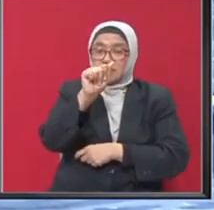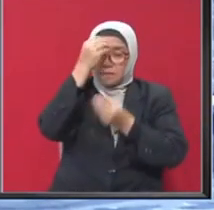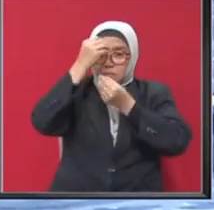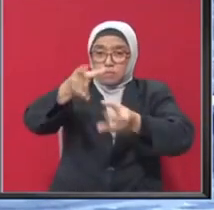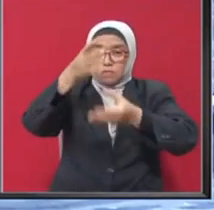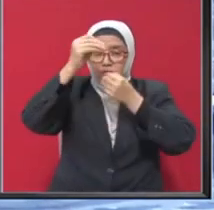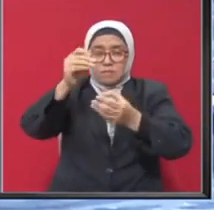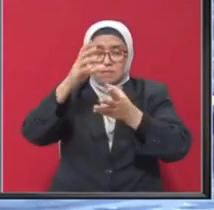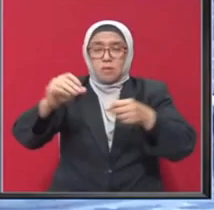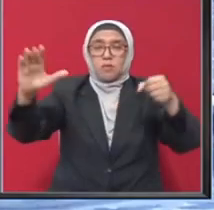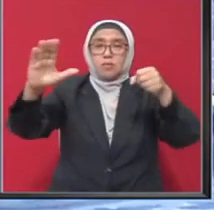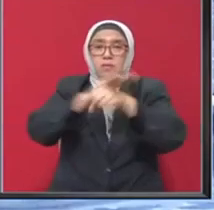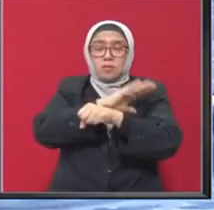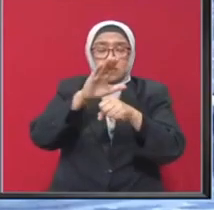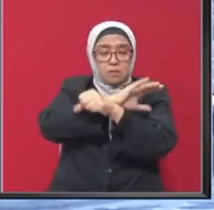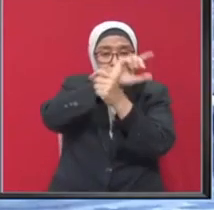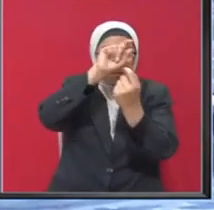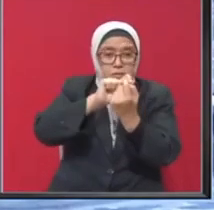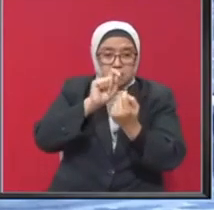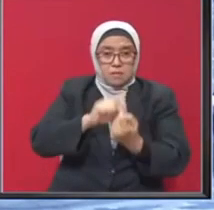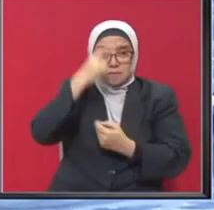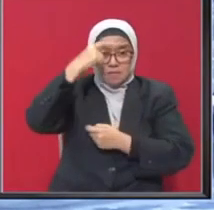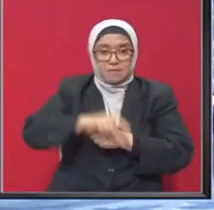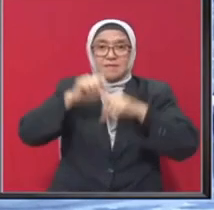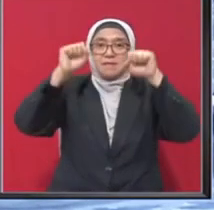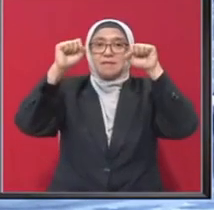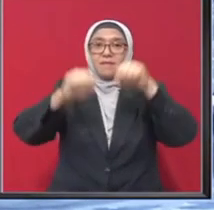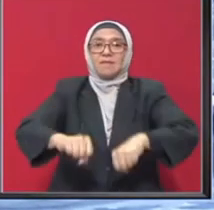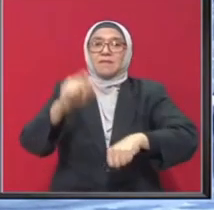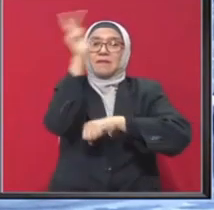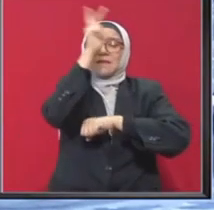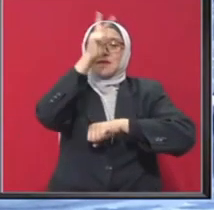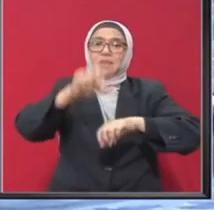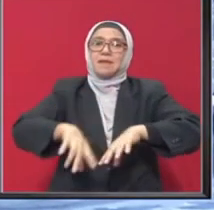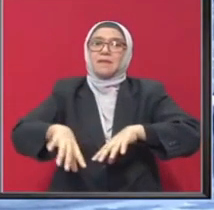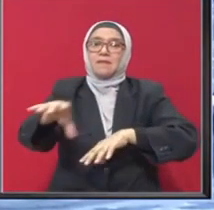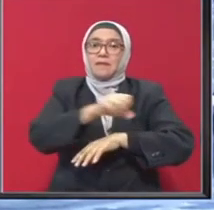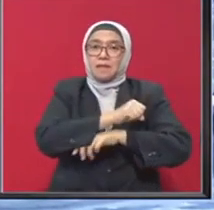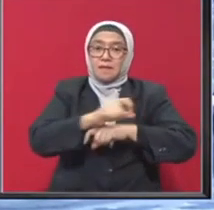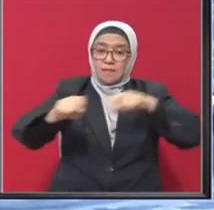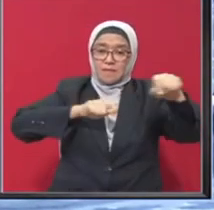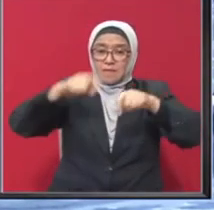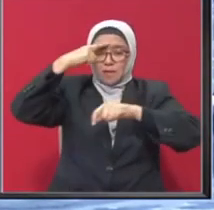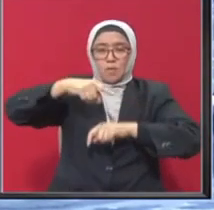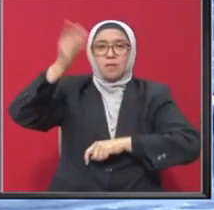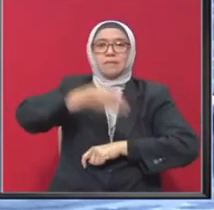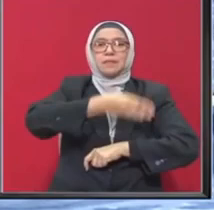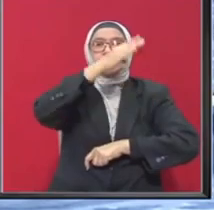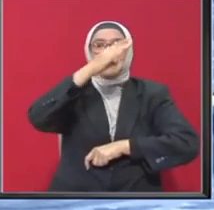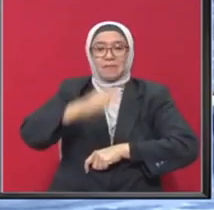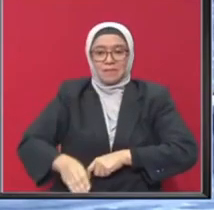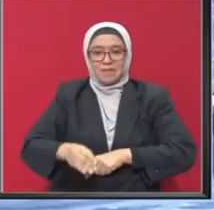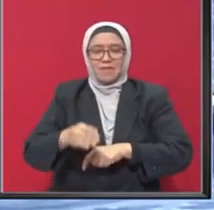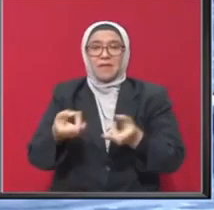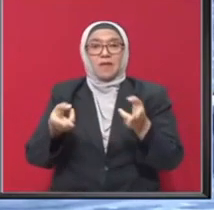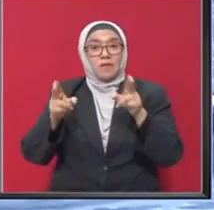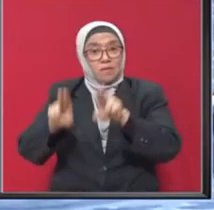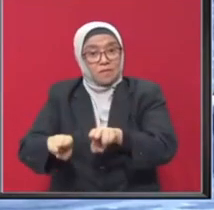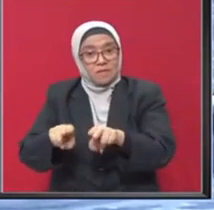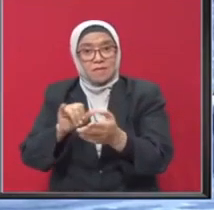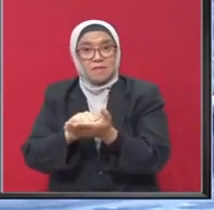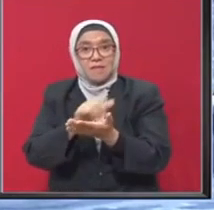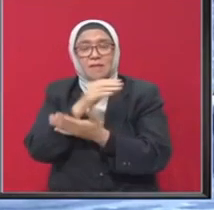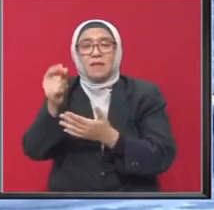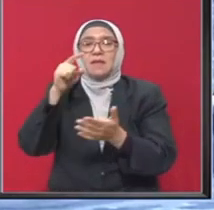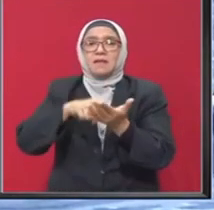untuk membolehkan kerajaan mengambil tindakan membatalkan sesuatu kontrak itu ini adalah untuk mengelakkan